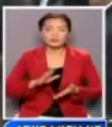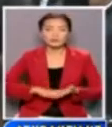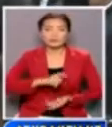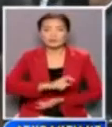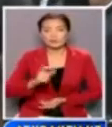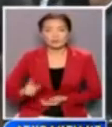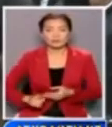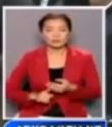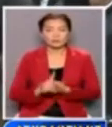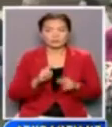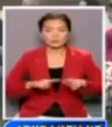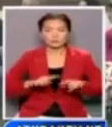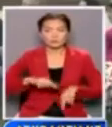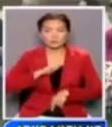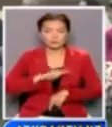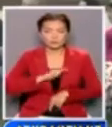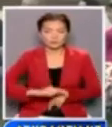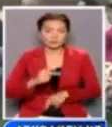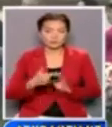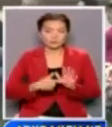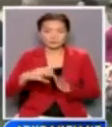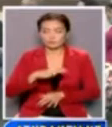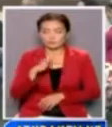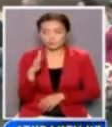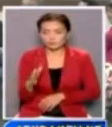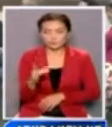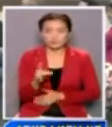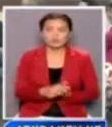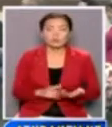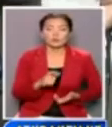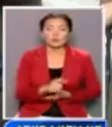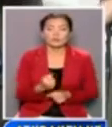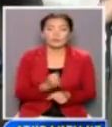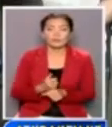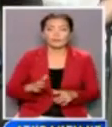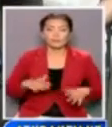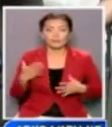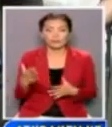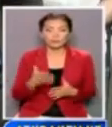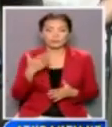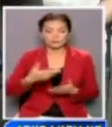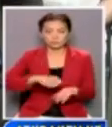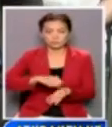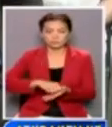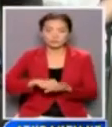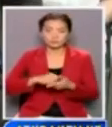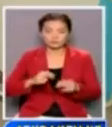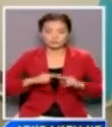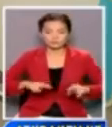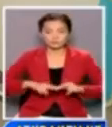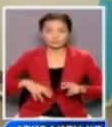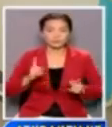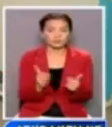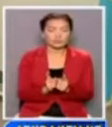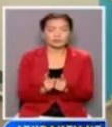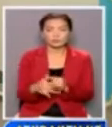кандидаты начнут агитационную кампанию со 7 сентября кандидаты отрабатывают подготовку и будут участвовать дискуссиях встречи